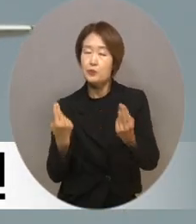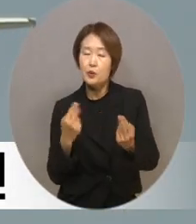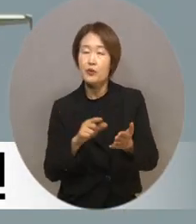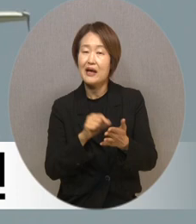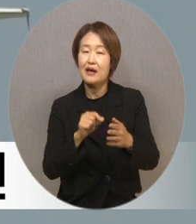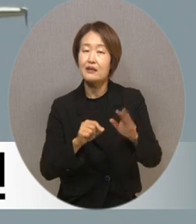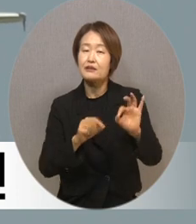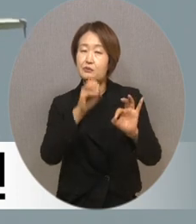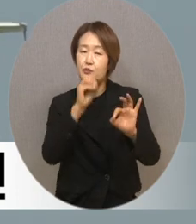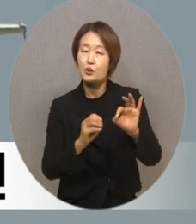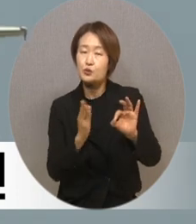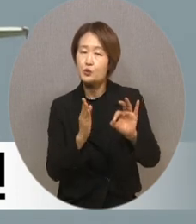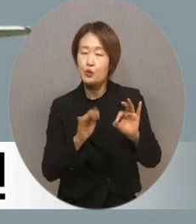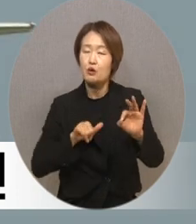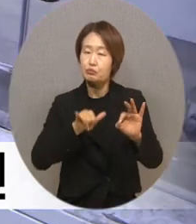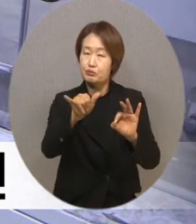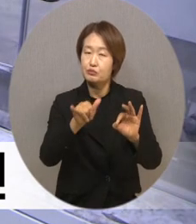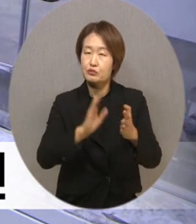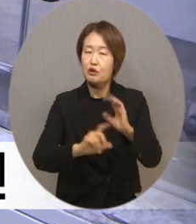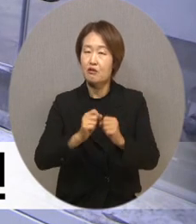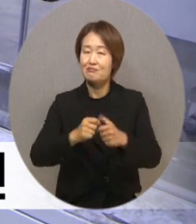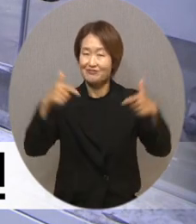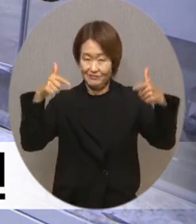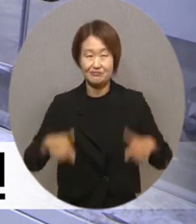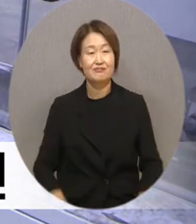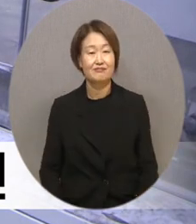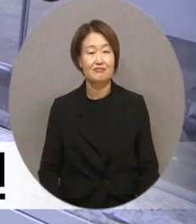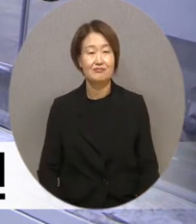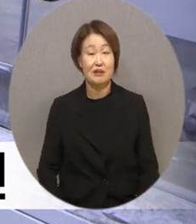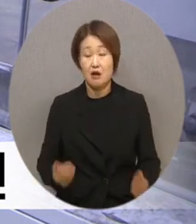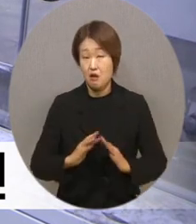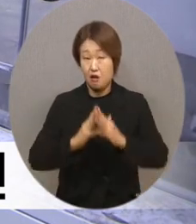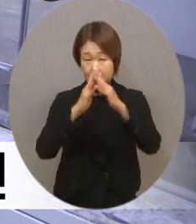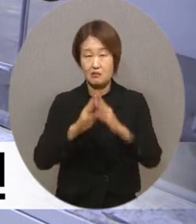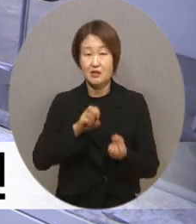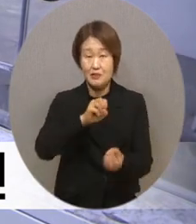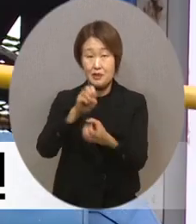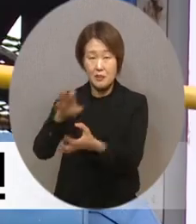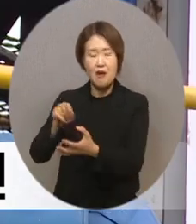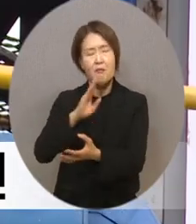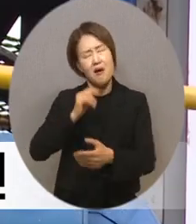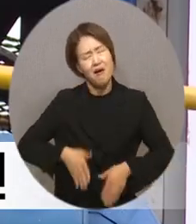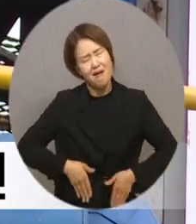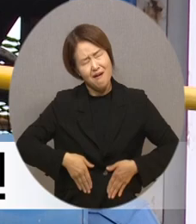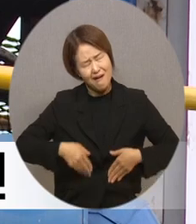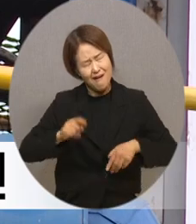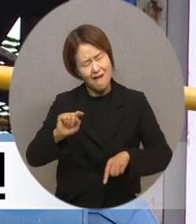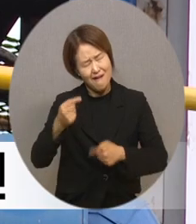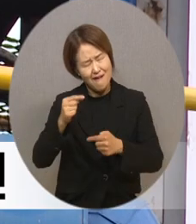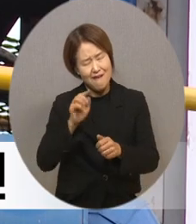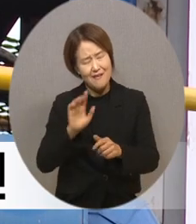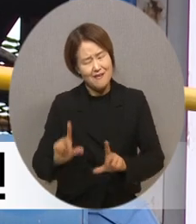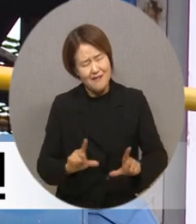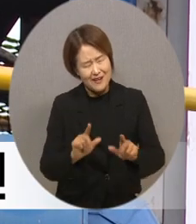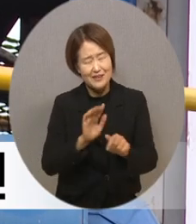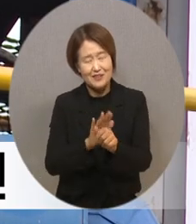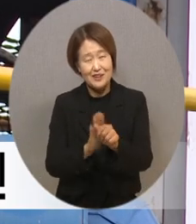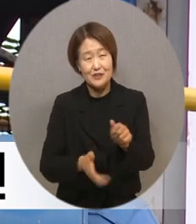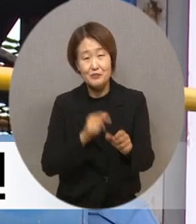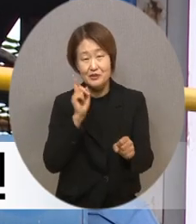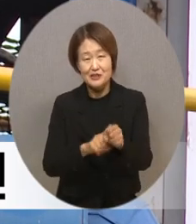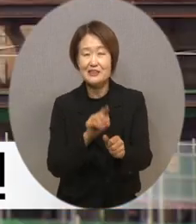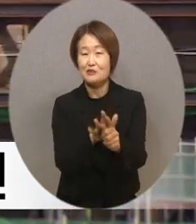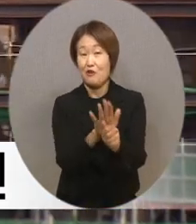할 계획입니다 정부는 건설 택배도 따한 명절을 있도록 지원합니다